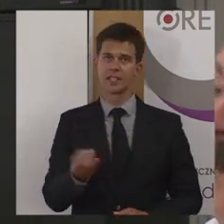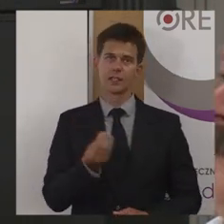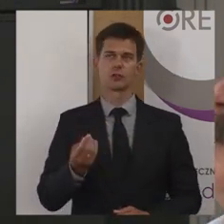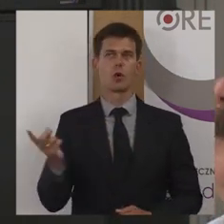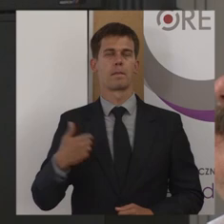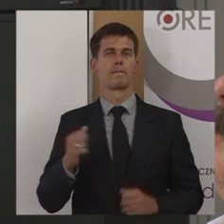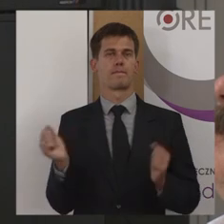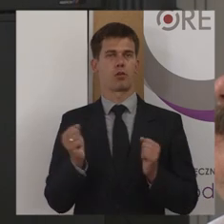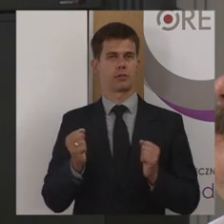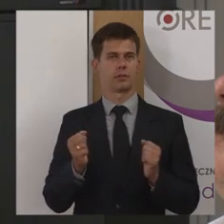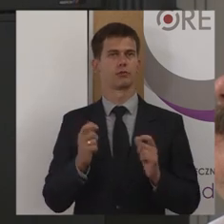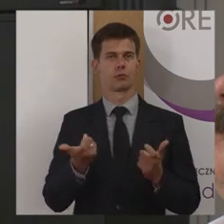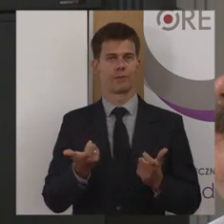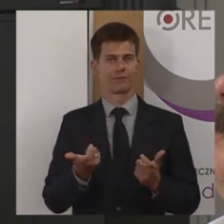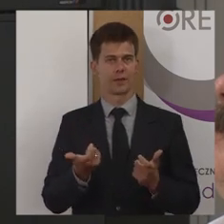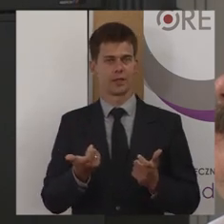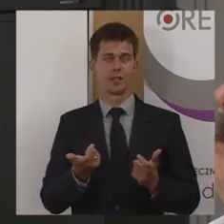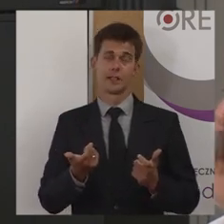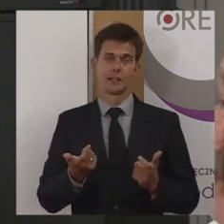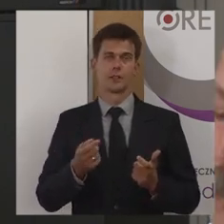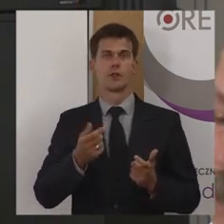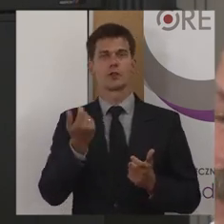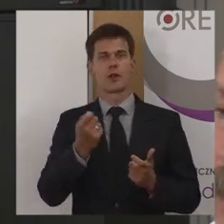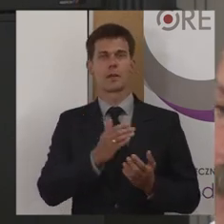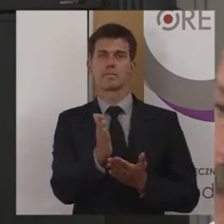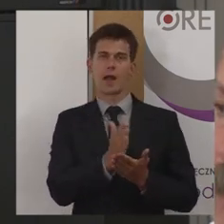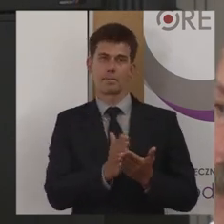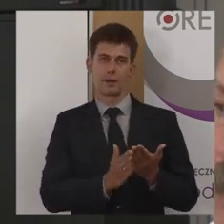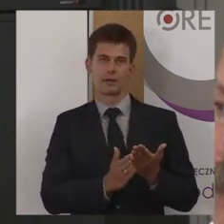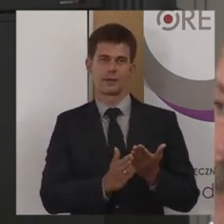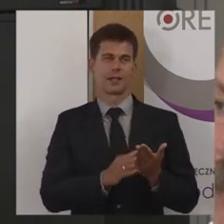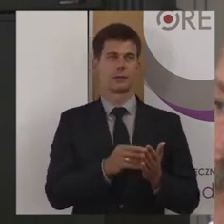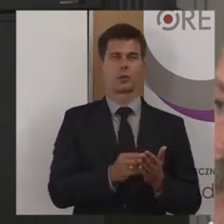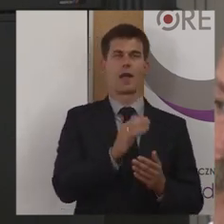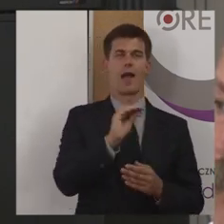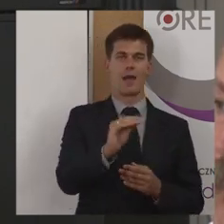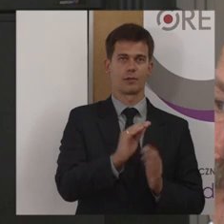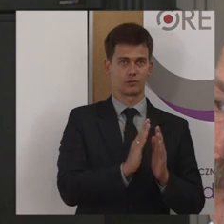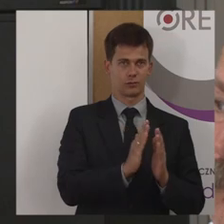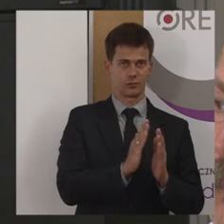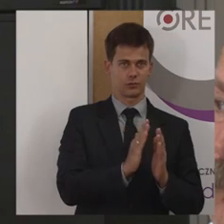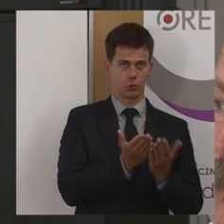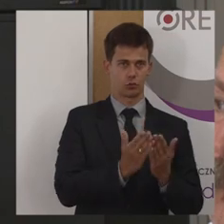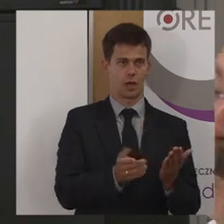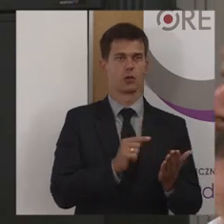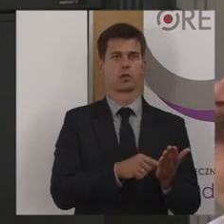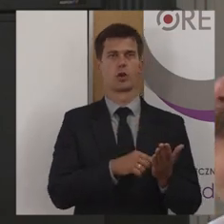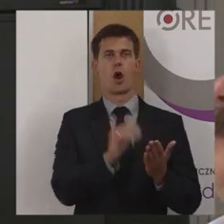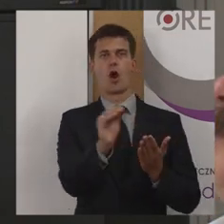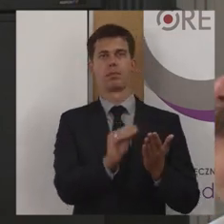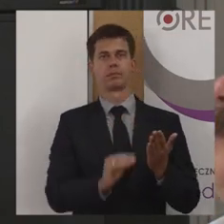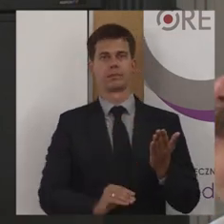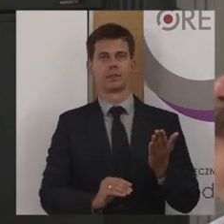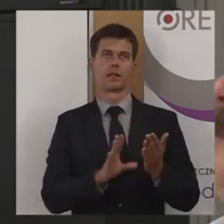obawy odnoszą się do tego, że ta mapa w e-podręczniku będzie miała opis alternatywny, że to